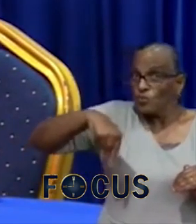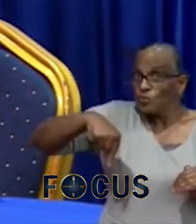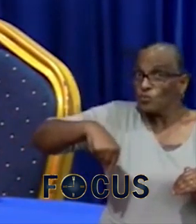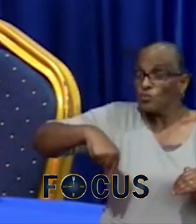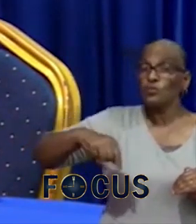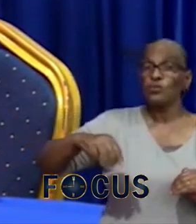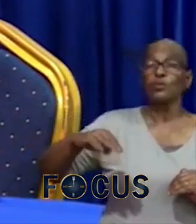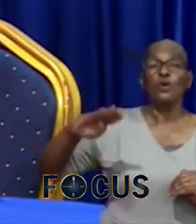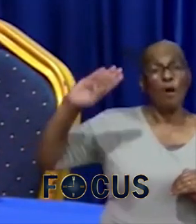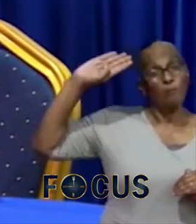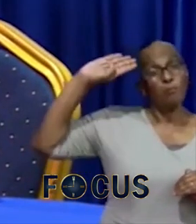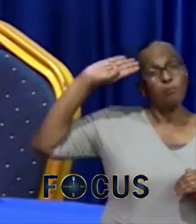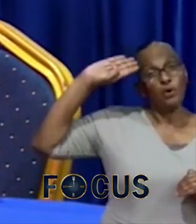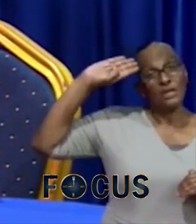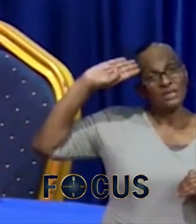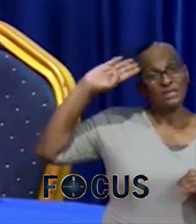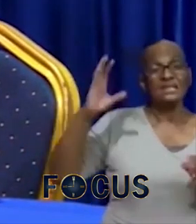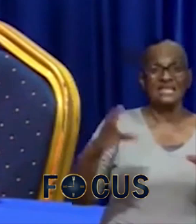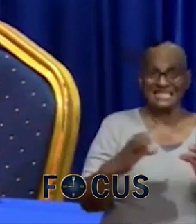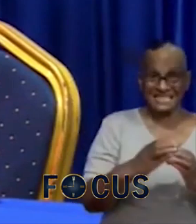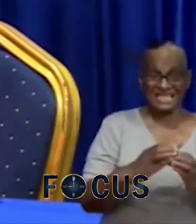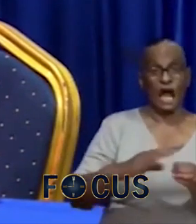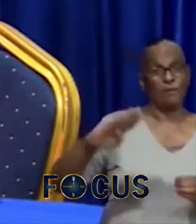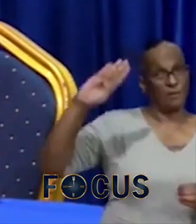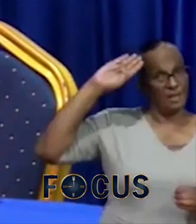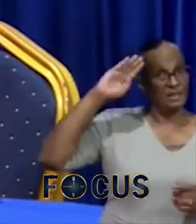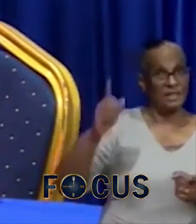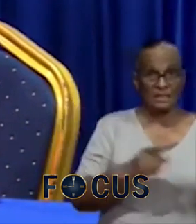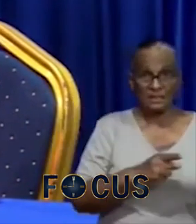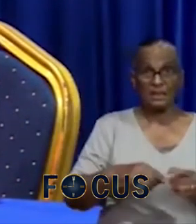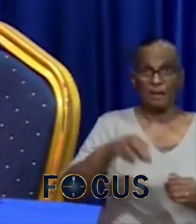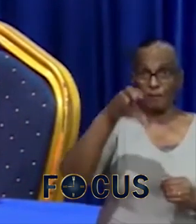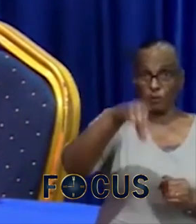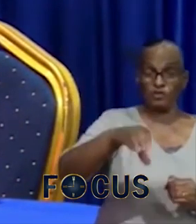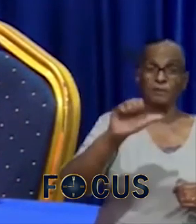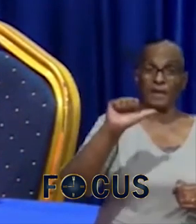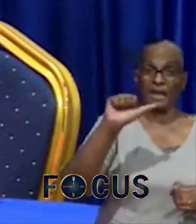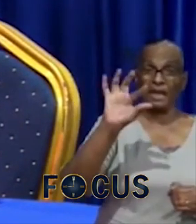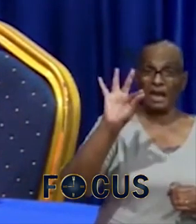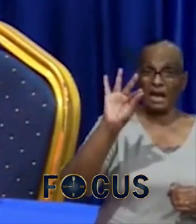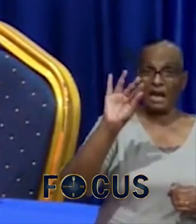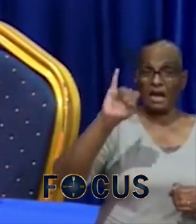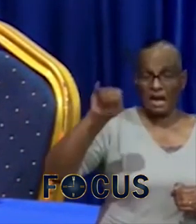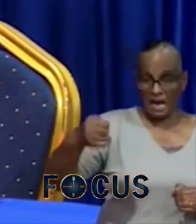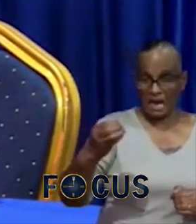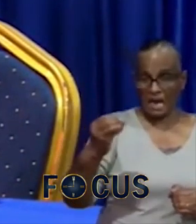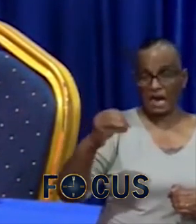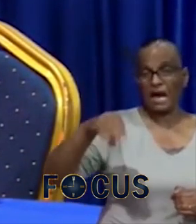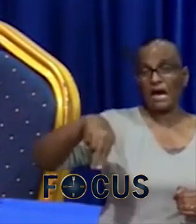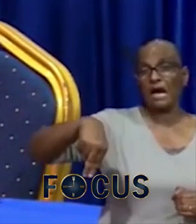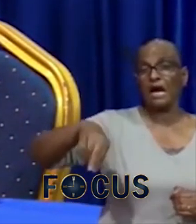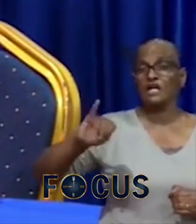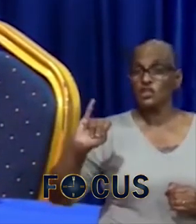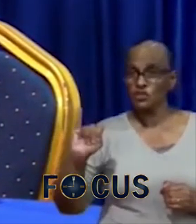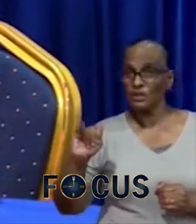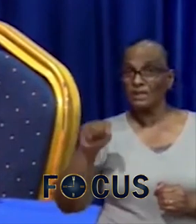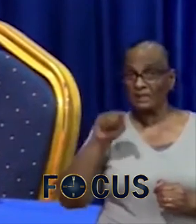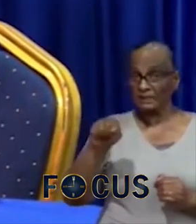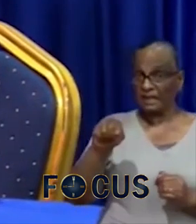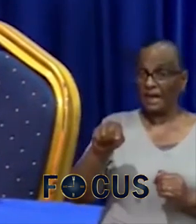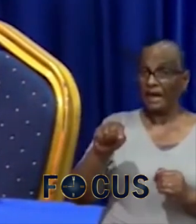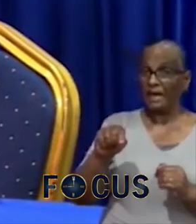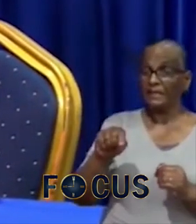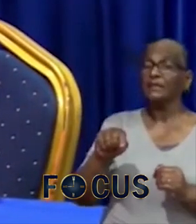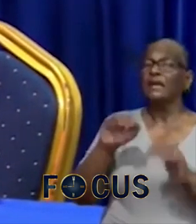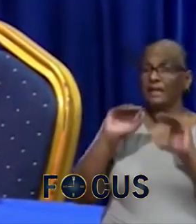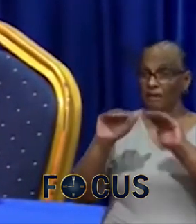Korps Politie Suriname samen met het Nationaal Leger bezig om post te vatten te Achoni. En nadere instructies hierover